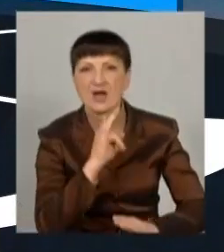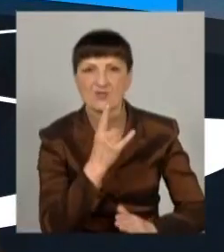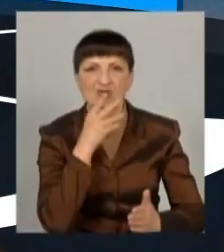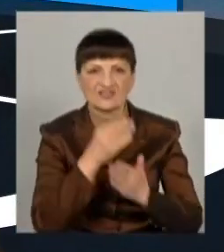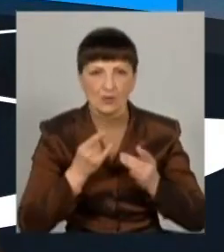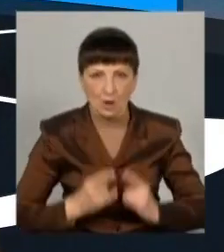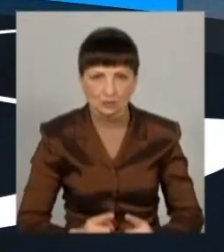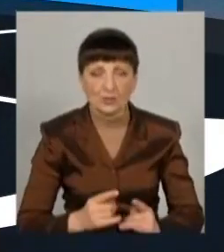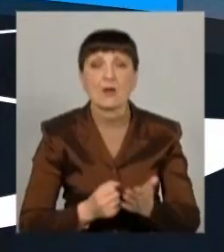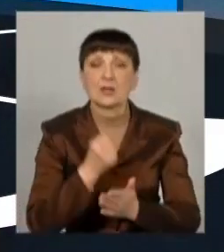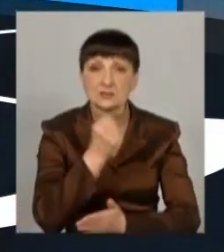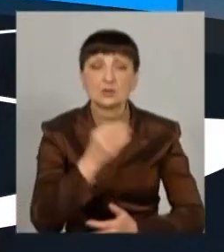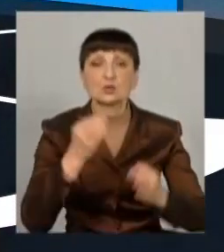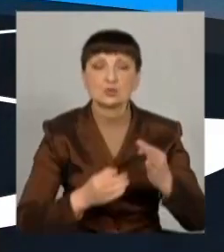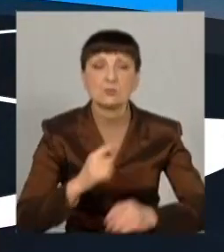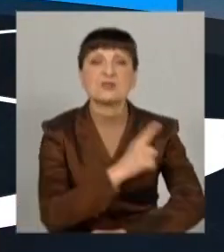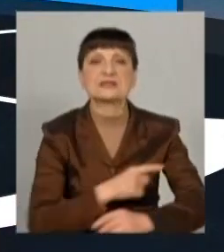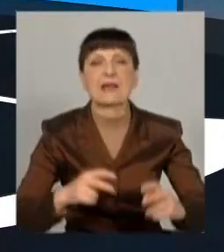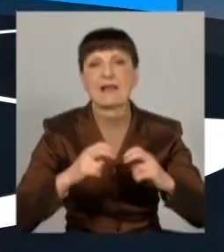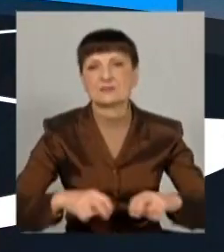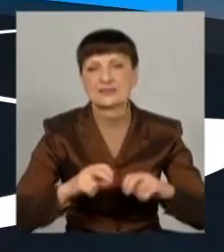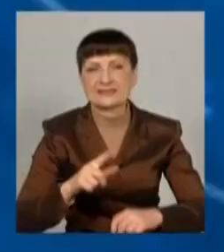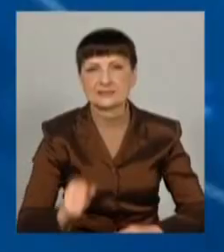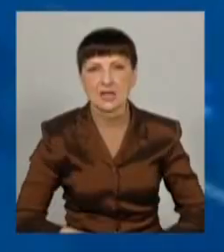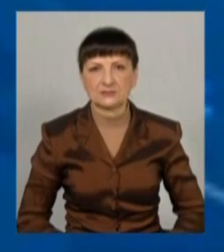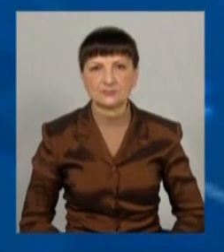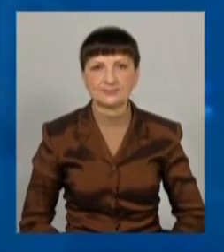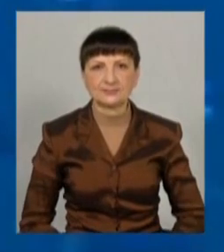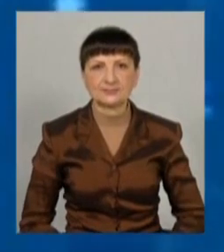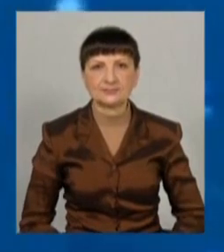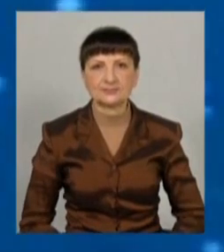ребенка». Назначена судебно-медицинская экспертиза.